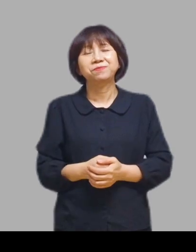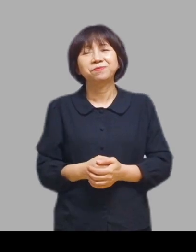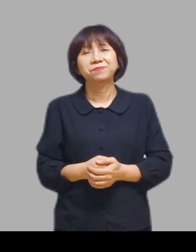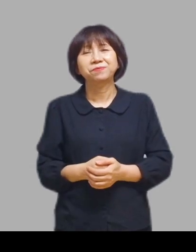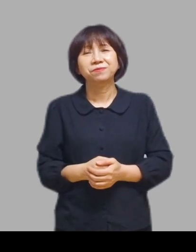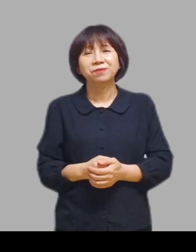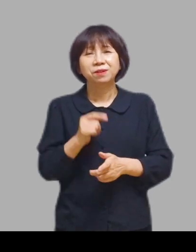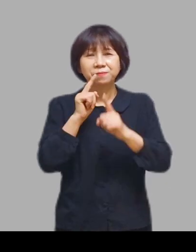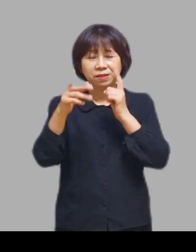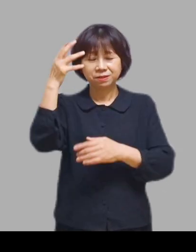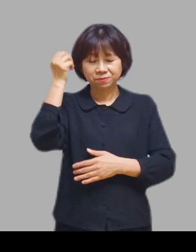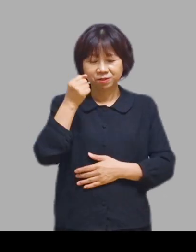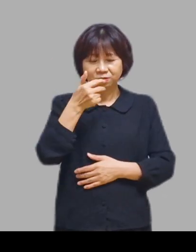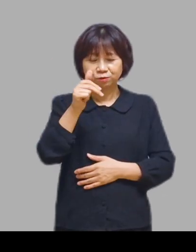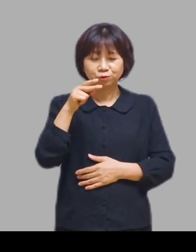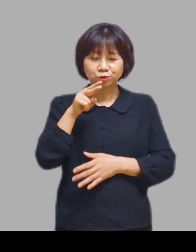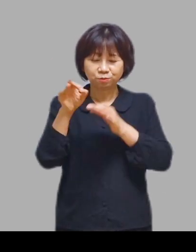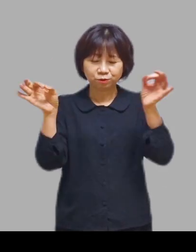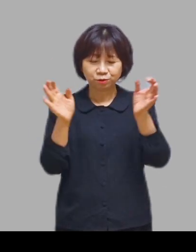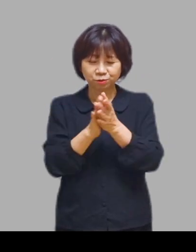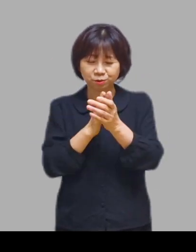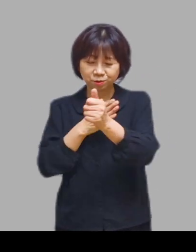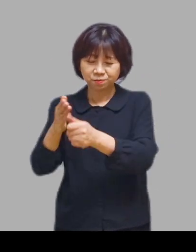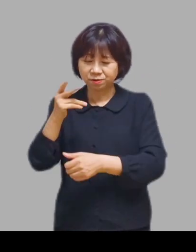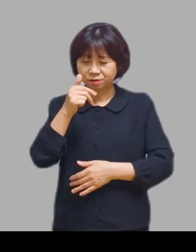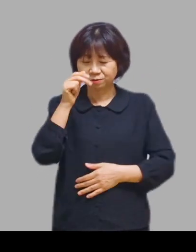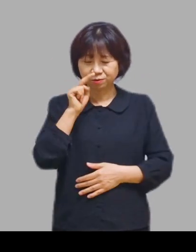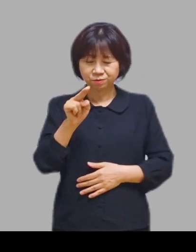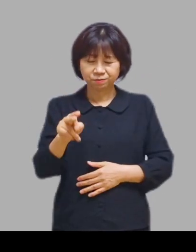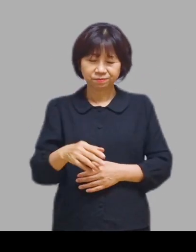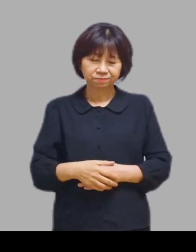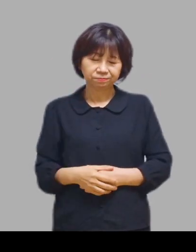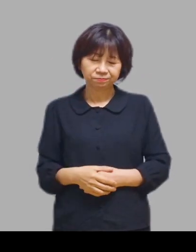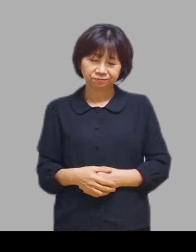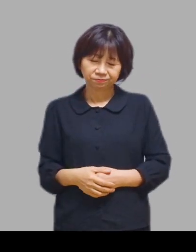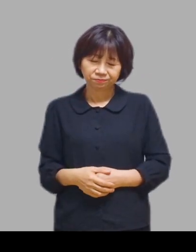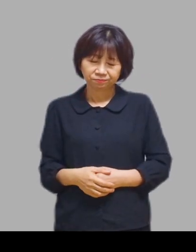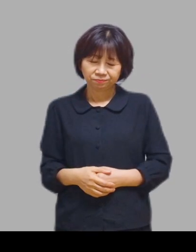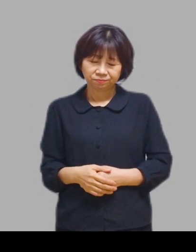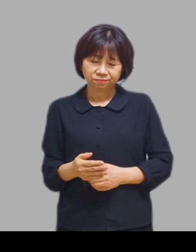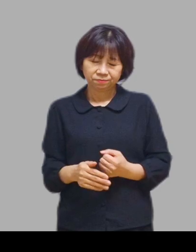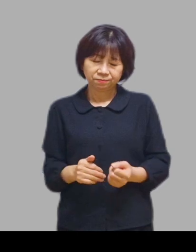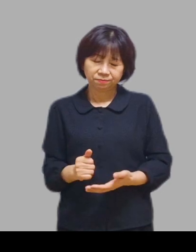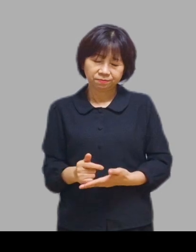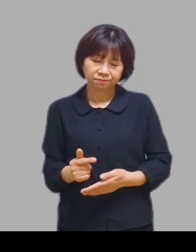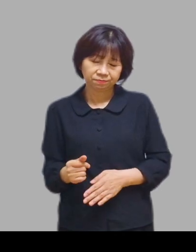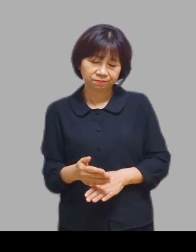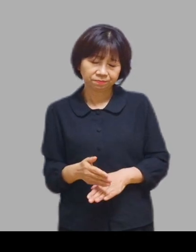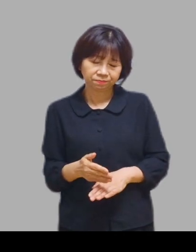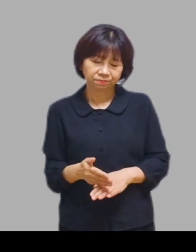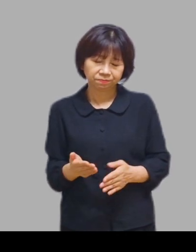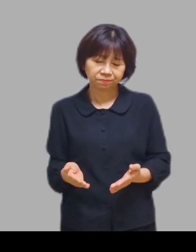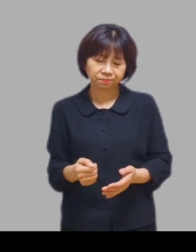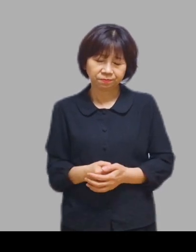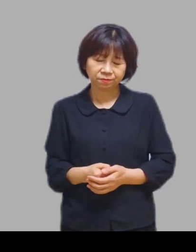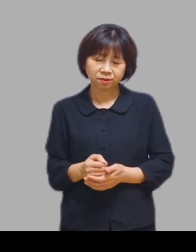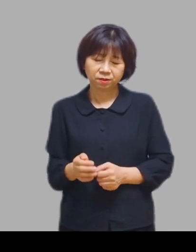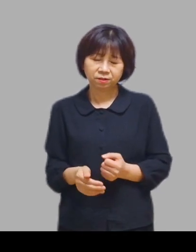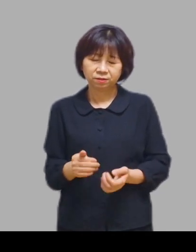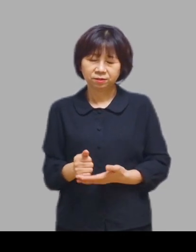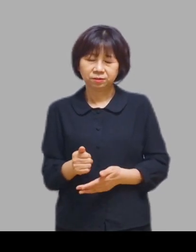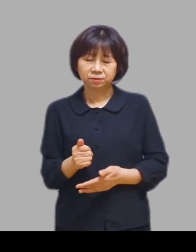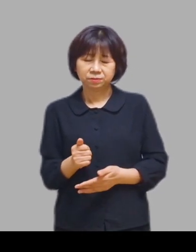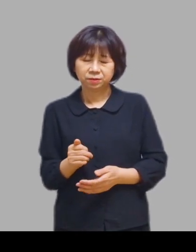말씀 기억하면서요, 우리 주여 한번 부르시고 기도합니다. 주여, 하나님 아버지 감사합니다. 하나님의